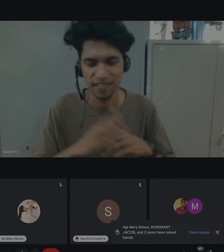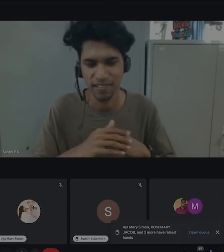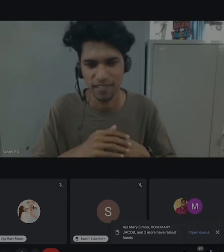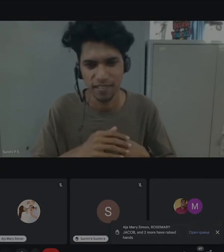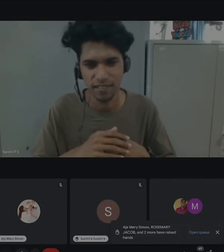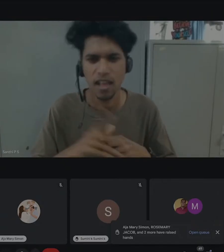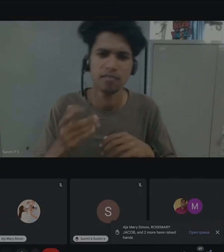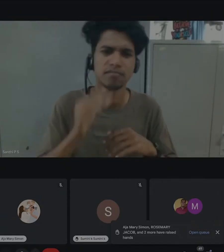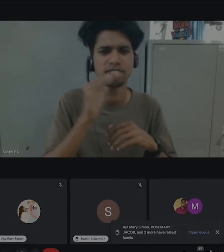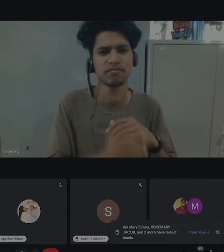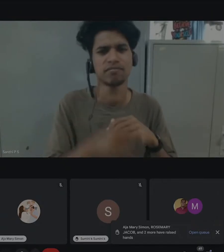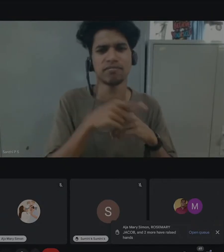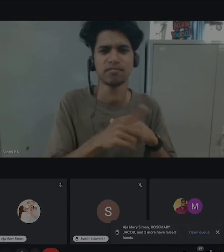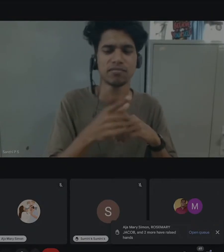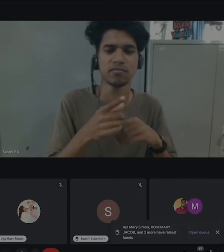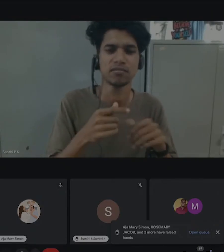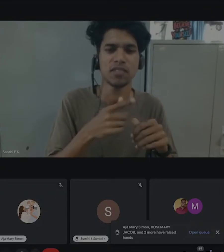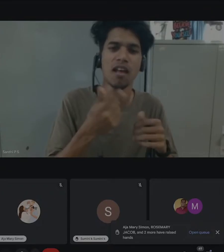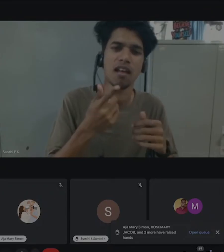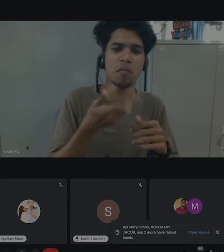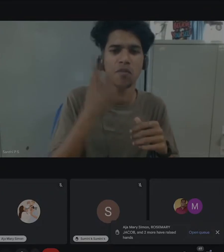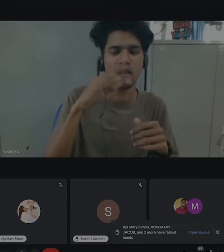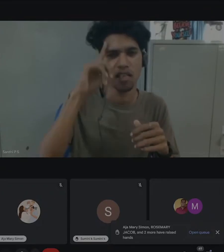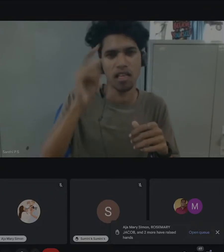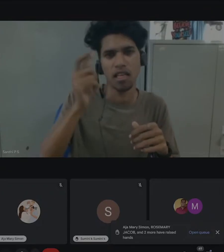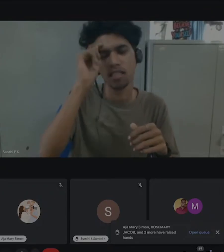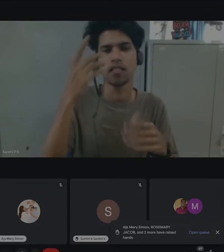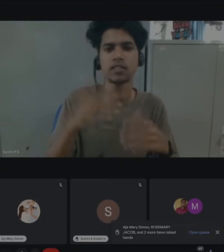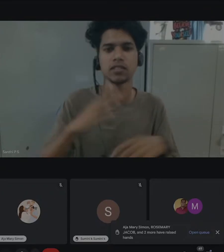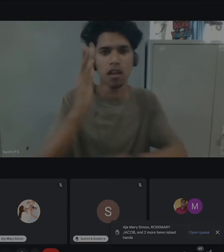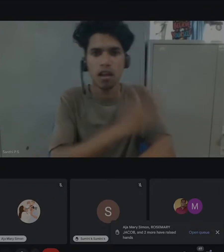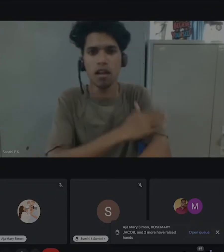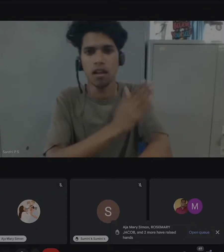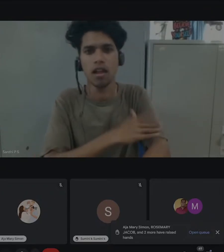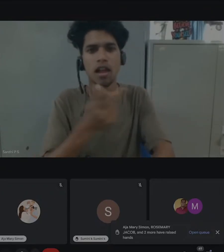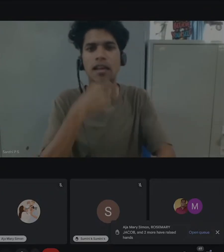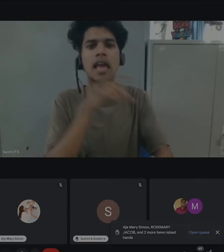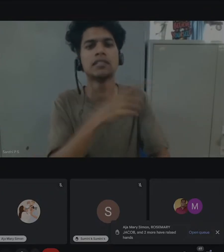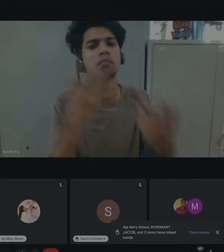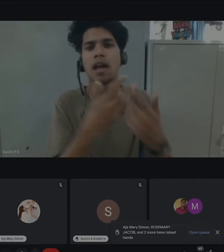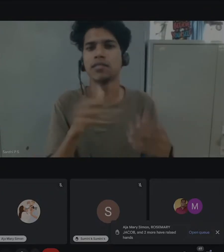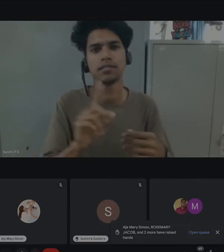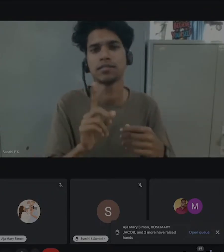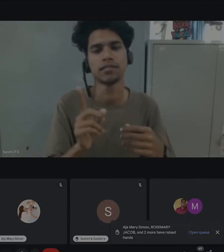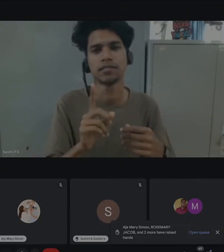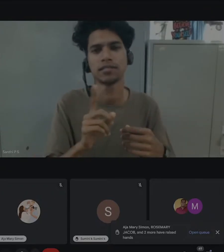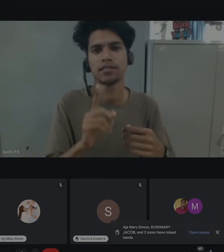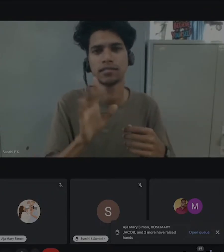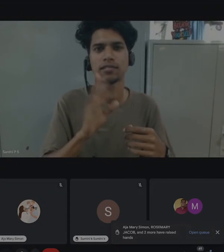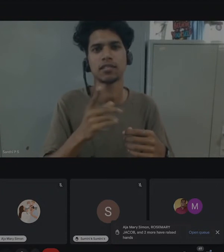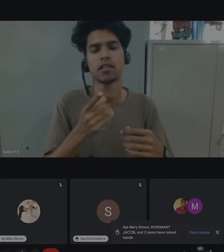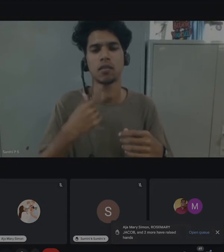അതൊരു കുഞ്ഞാ ഒരു ഹാബിറ്റ് അവിടെ പഠിച്ചെടുക്കുകയാണ് ചെയ്തത്. പഠിക്കുന്നത് ഒരിക്കലും ആ പ്രായത്തിന് ചേർന്നതല്ല. പ്രത്യേകിച്ച് നമുക്ക് ദേഷ്യം